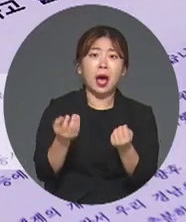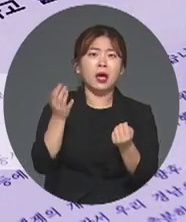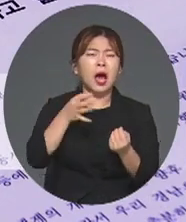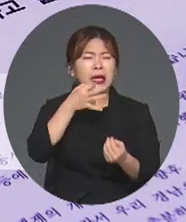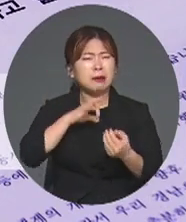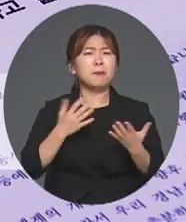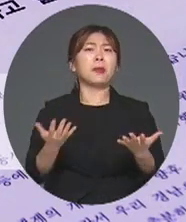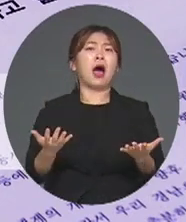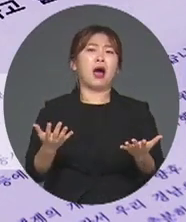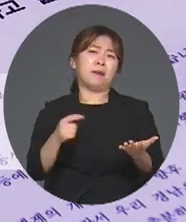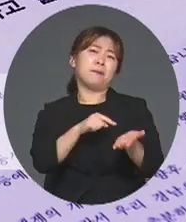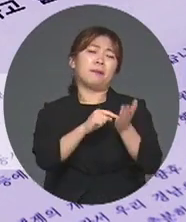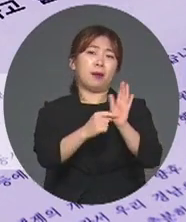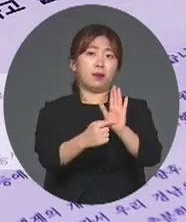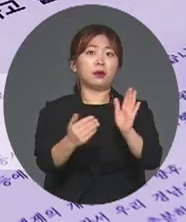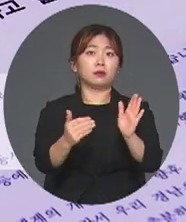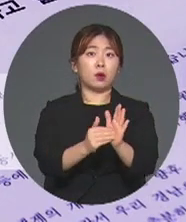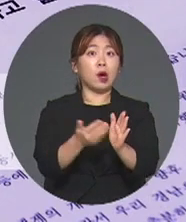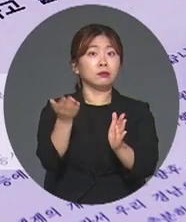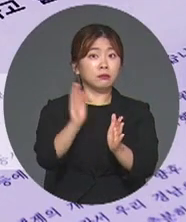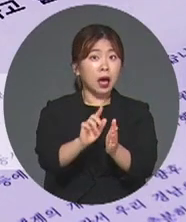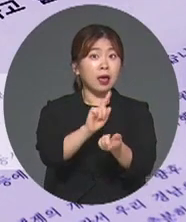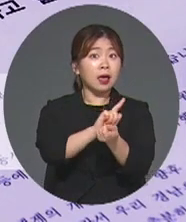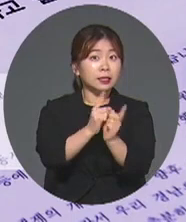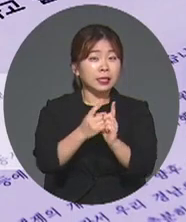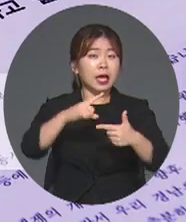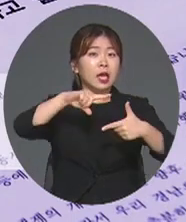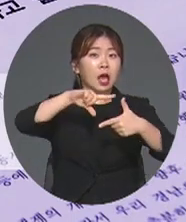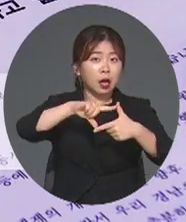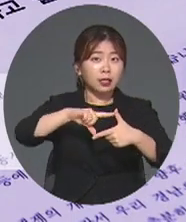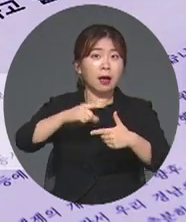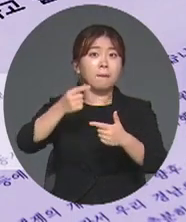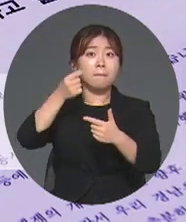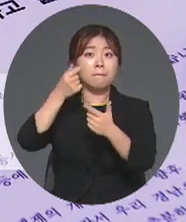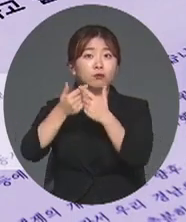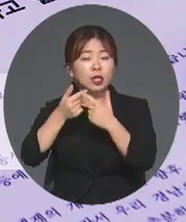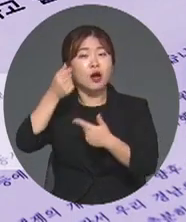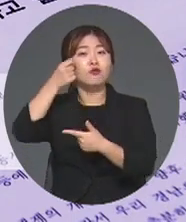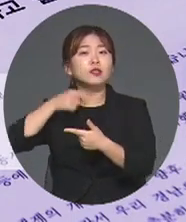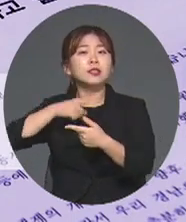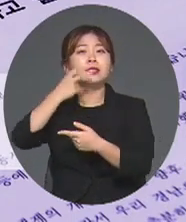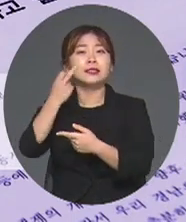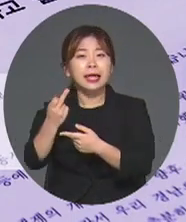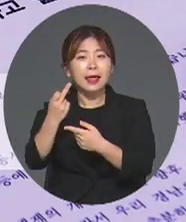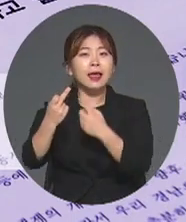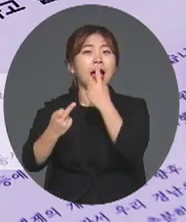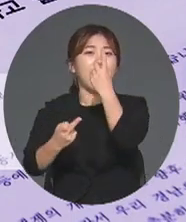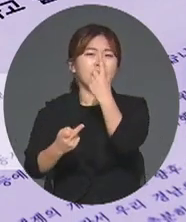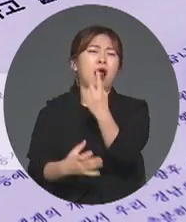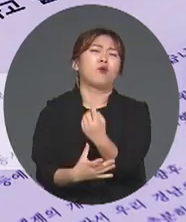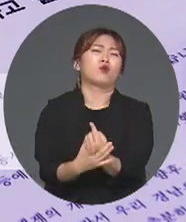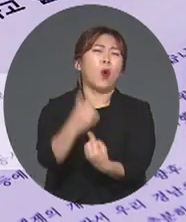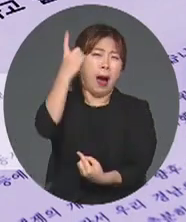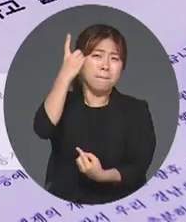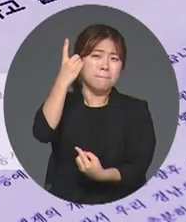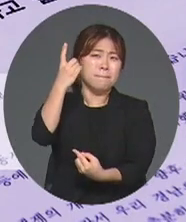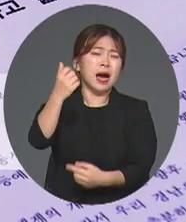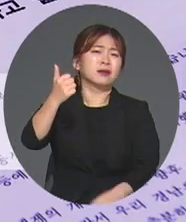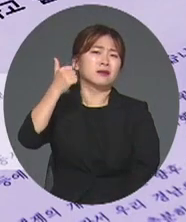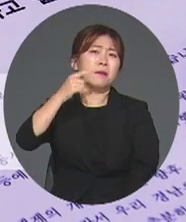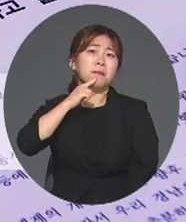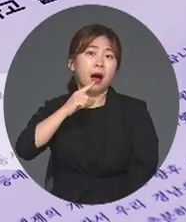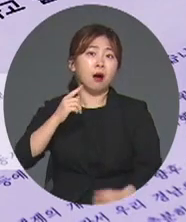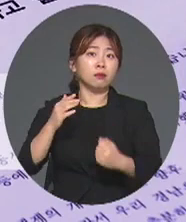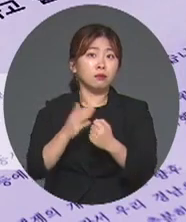건데요. 대신 부산, 울산, 경남을 하나의 지자체로 묶는 행정통합을 대안으로 제안하면서 부산과 울산도